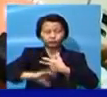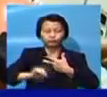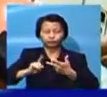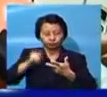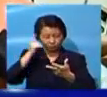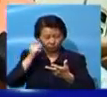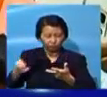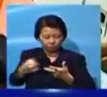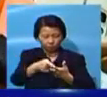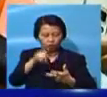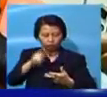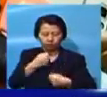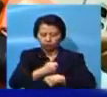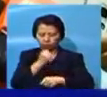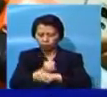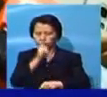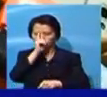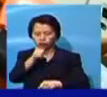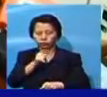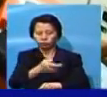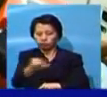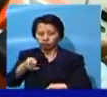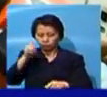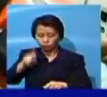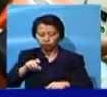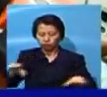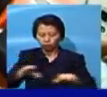know have make